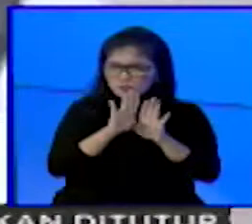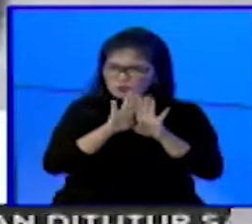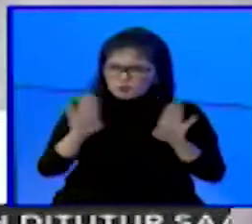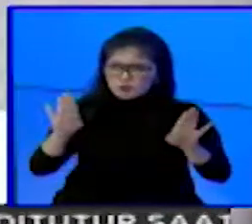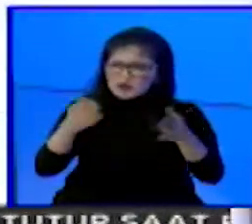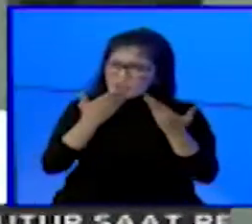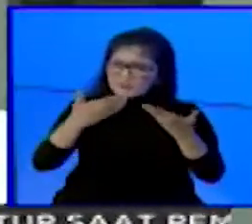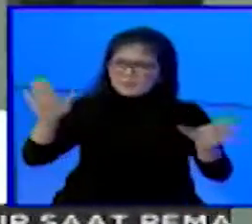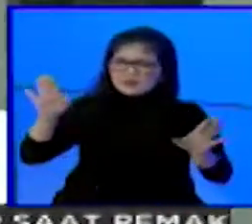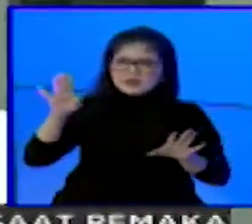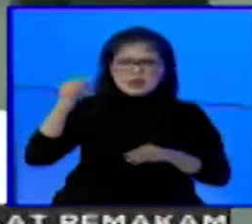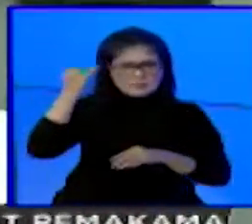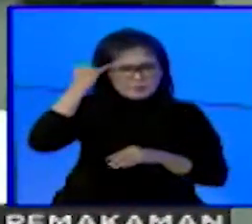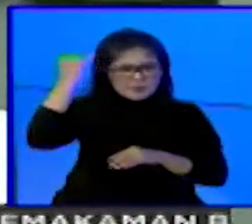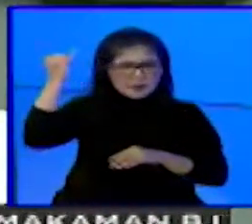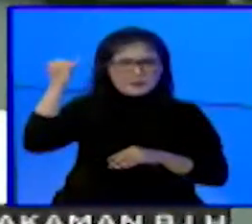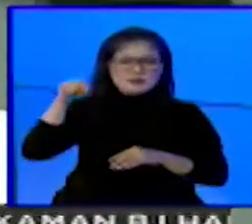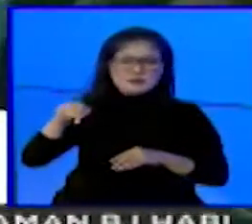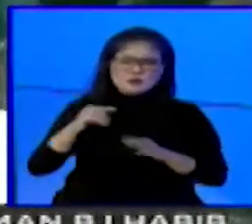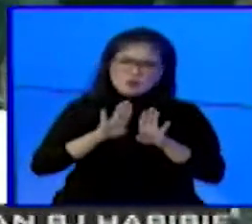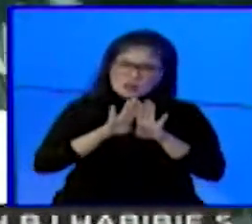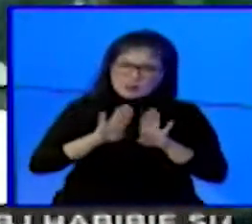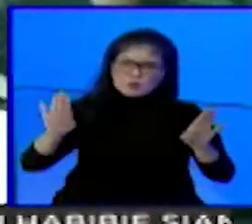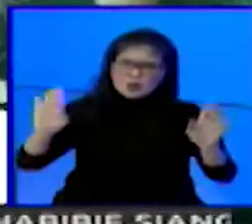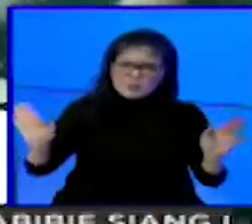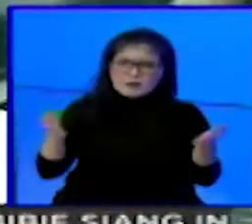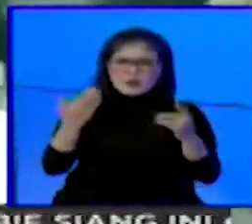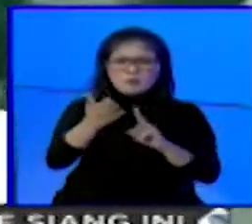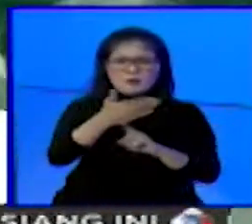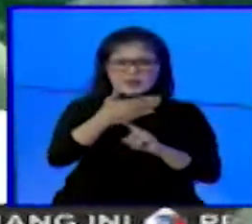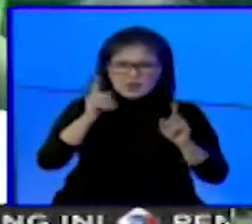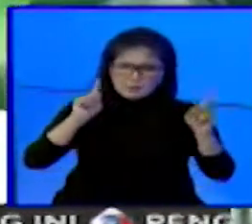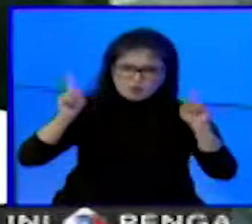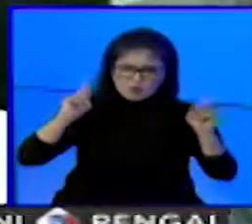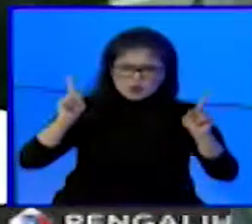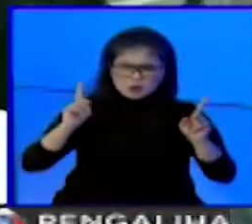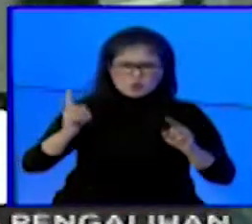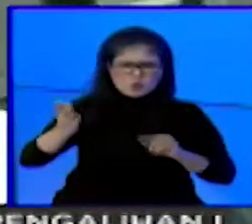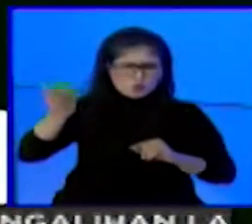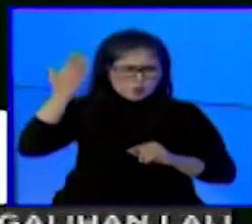berpendapat dengan memberikan keterbukaan mendirikan partai politik yang sebelumnya didominasi 3 parpol.